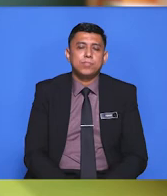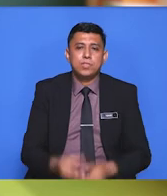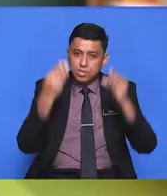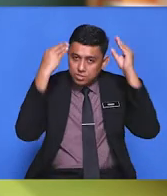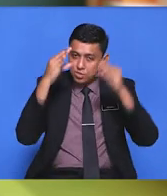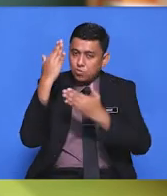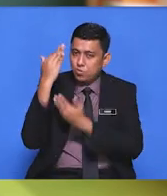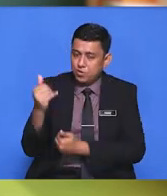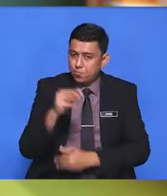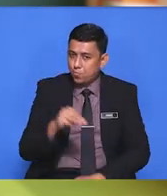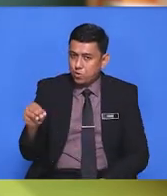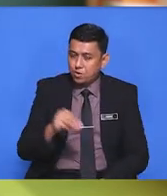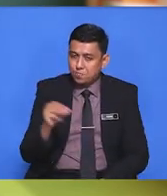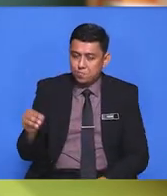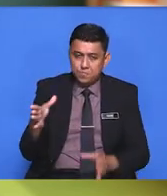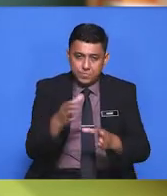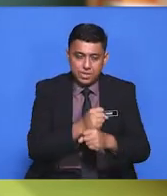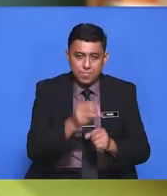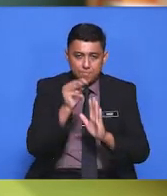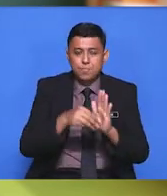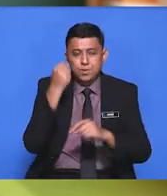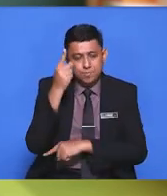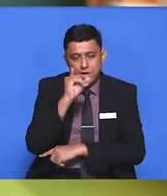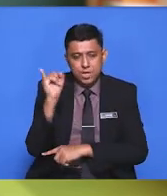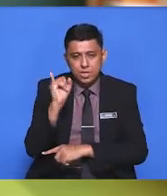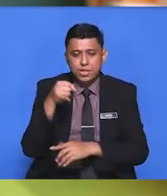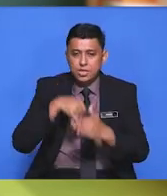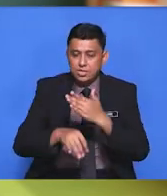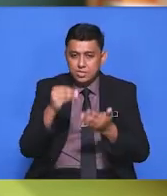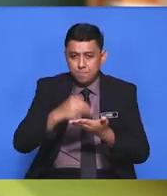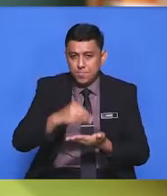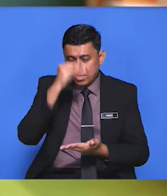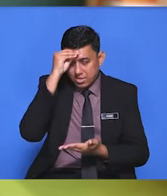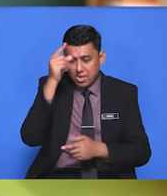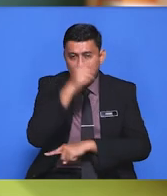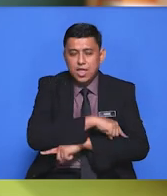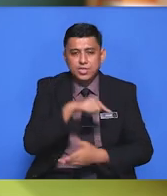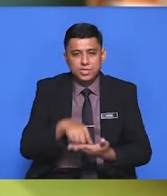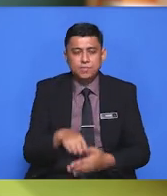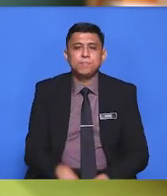Cikgu harap murid-murid dapat memahami isi pelajaran kita pada hari ini.